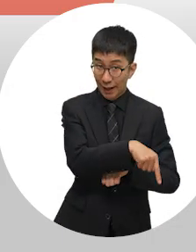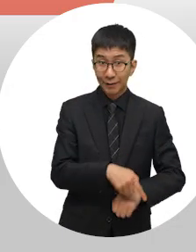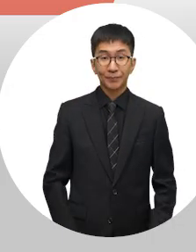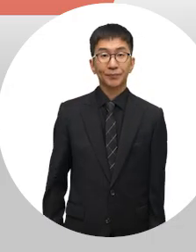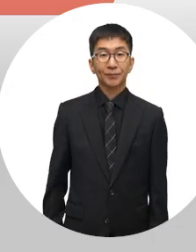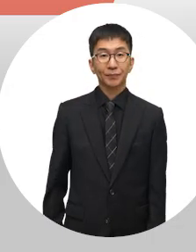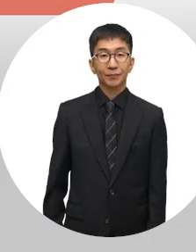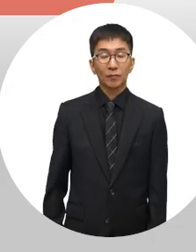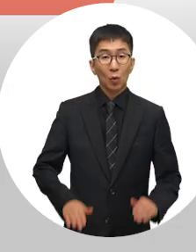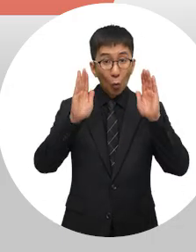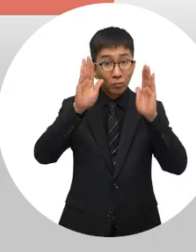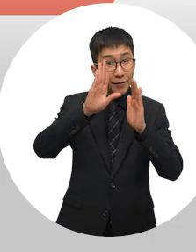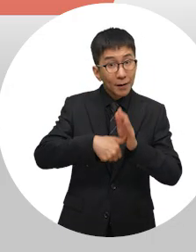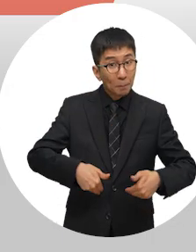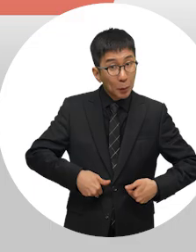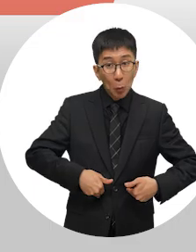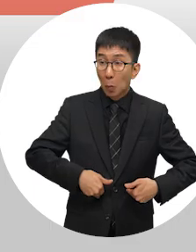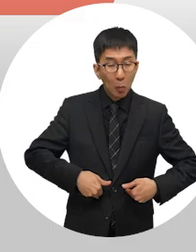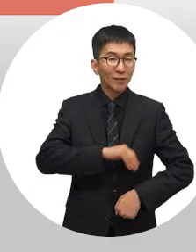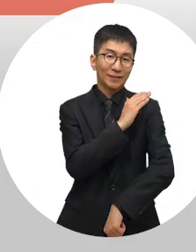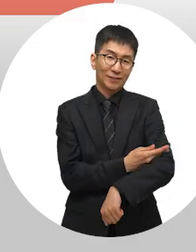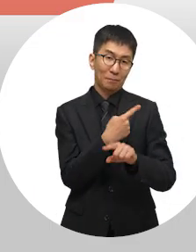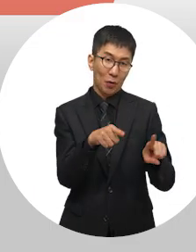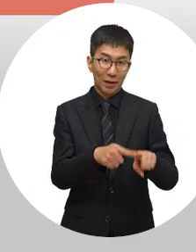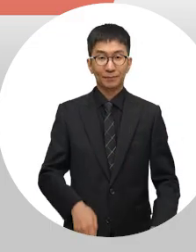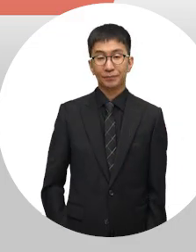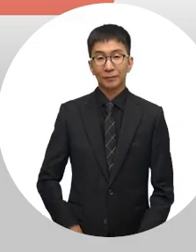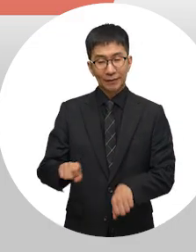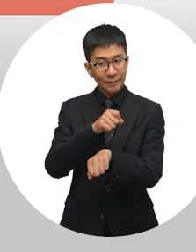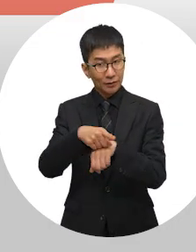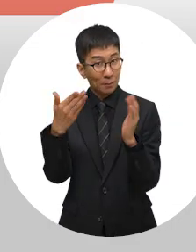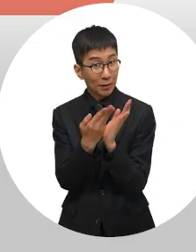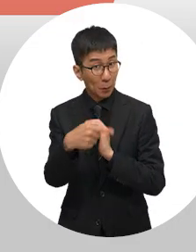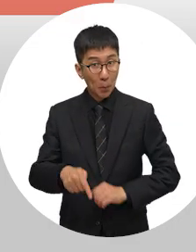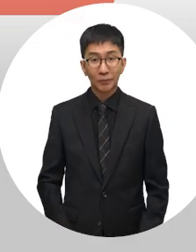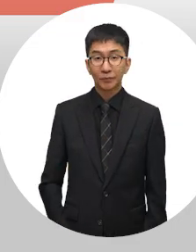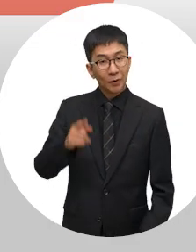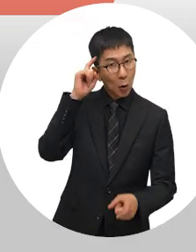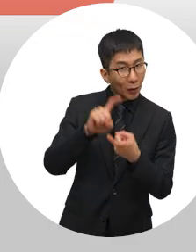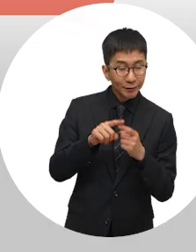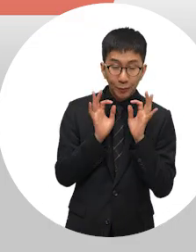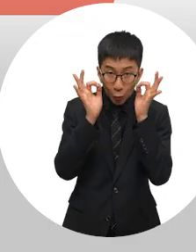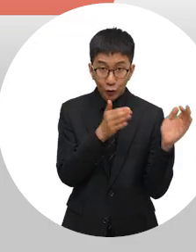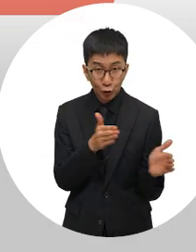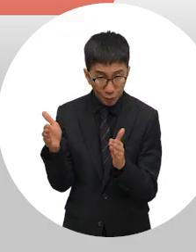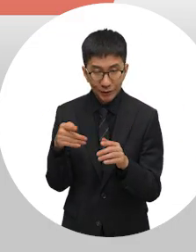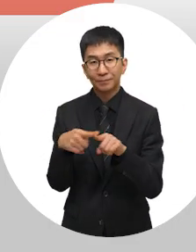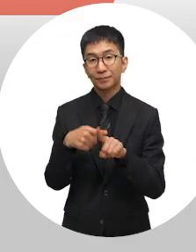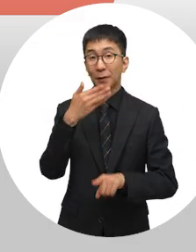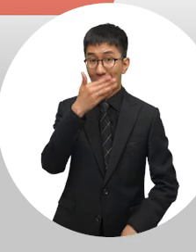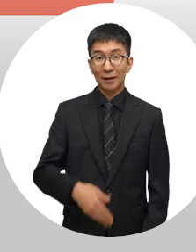수준은 대학에서 교육을 이수하는 데 필요한 수학 능력을 평가하고 계열 적합성은 계열 적성 및 관심과 노력 준비